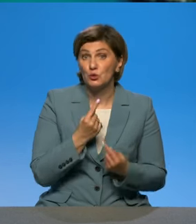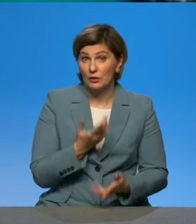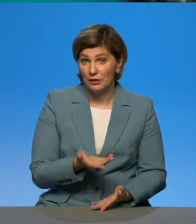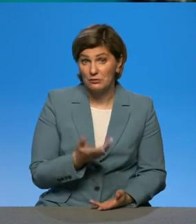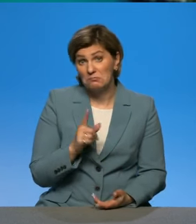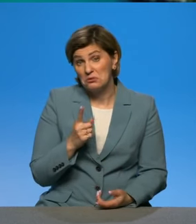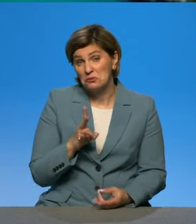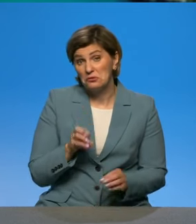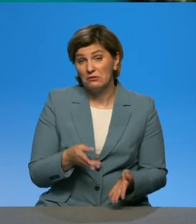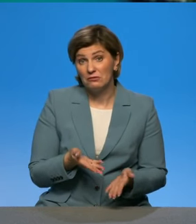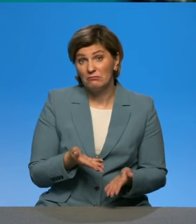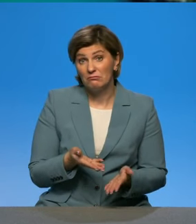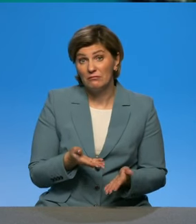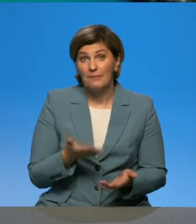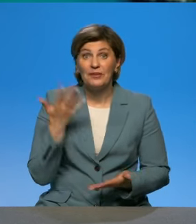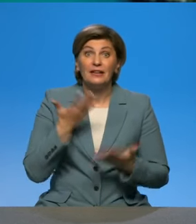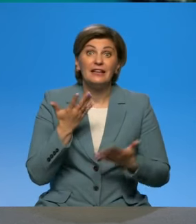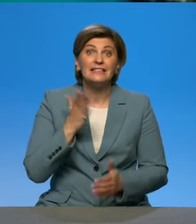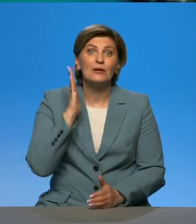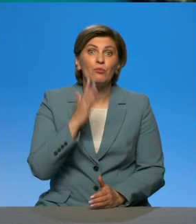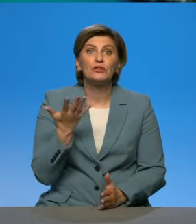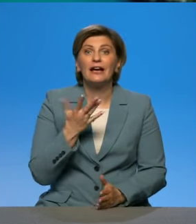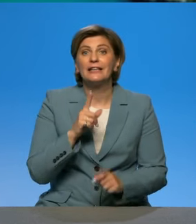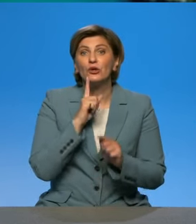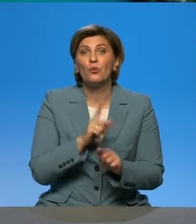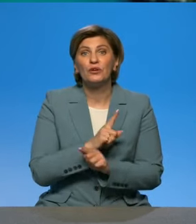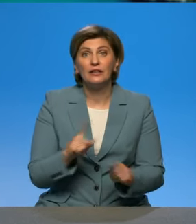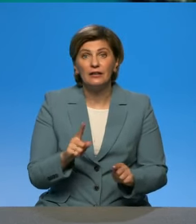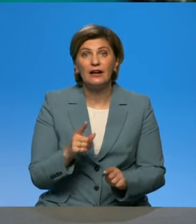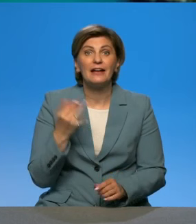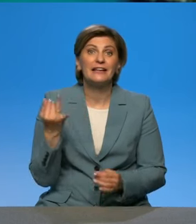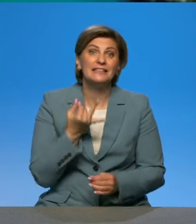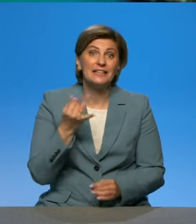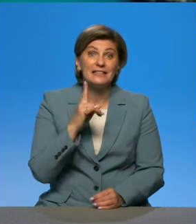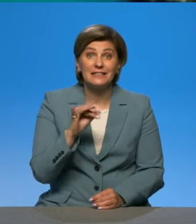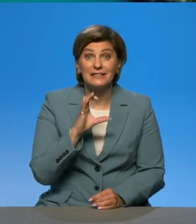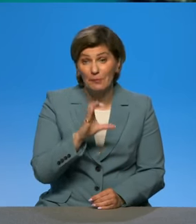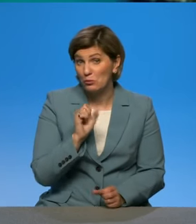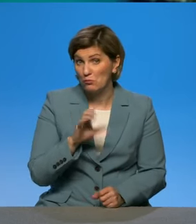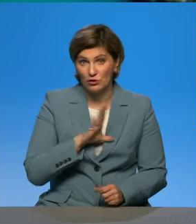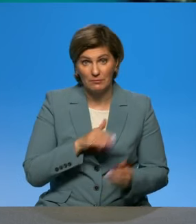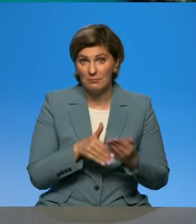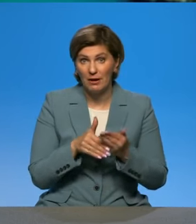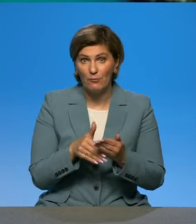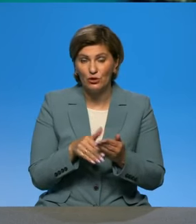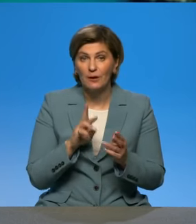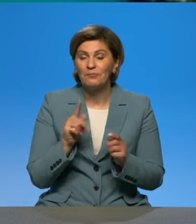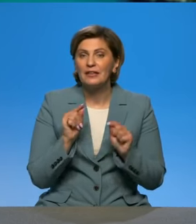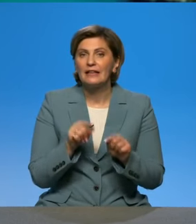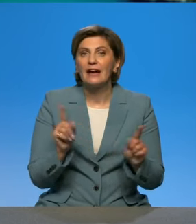нет? Может быть, если будут какие-то уникальные, интересные запросы, можем посодействовать и этому. Для того,